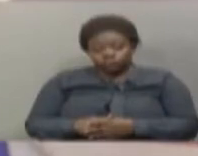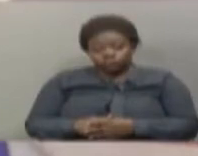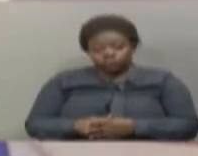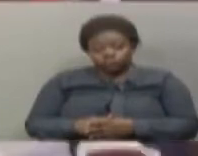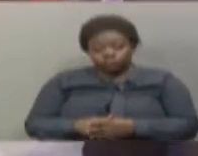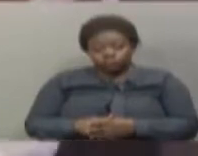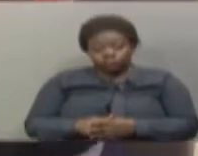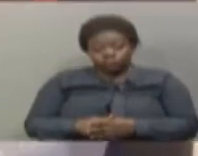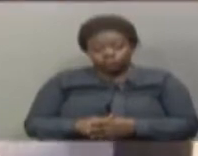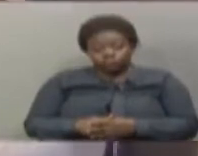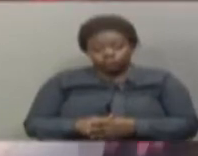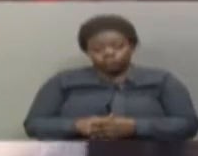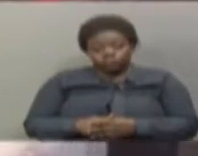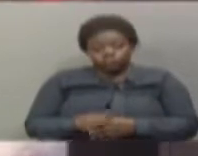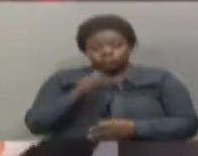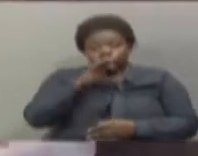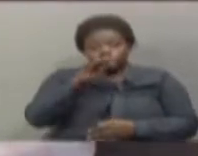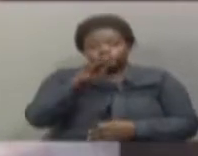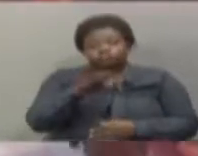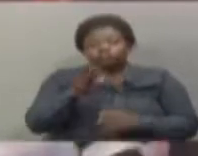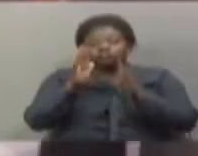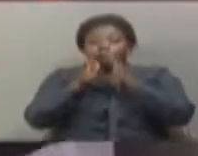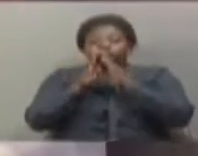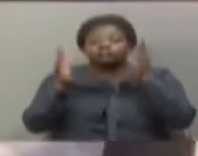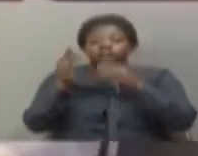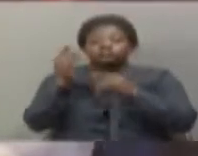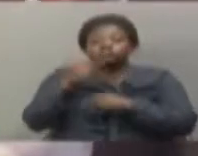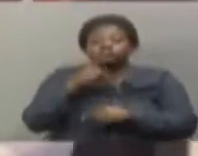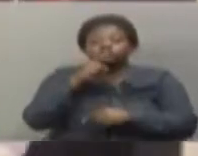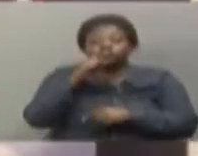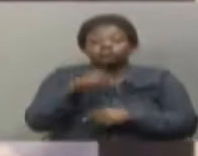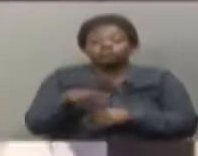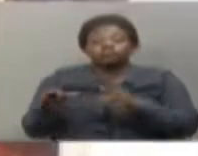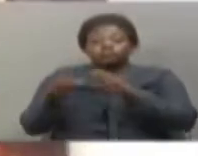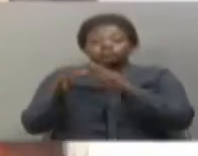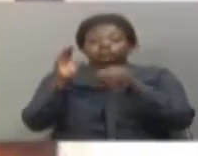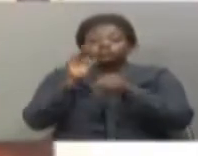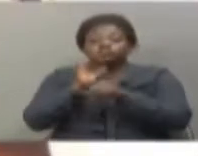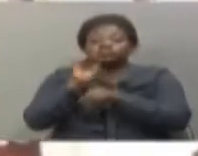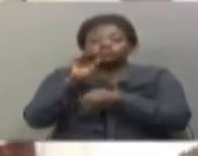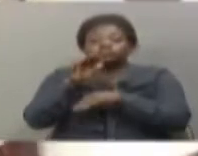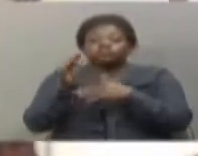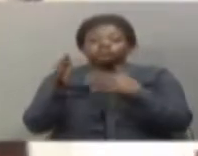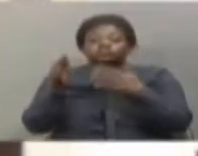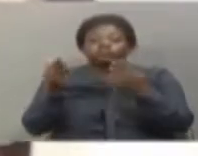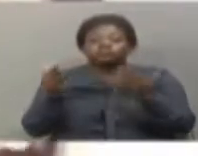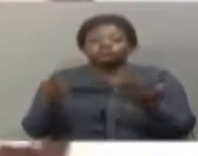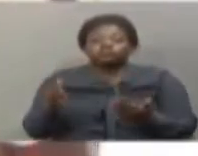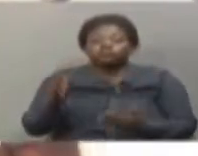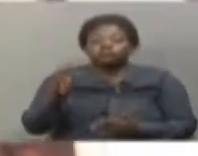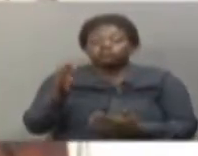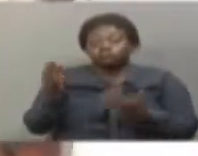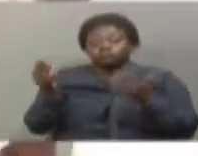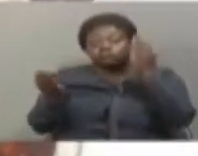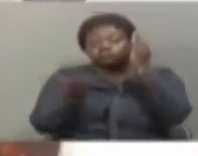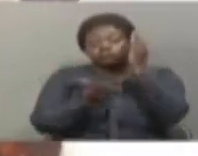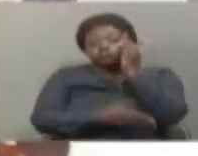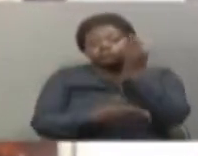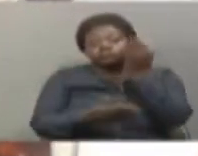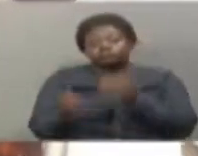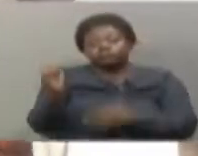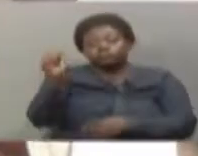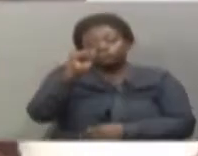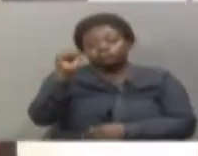naye. Okwogera bino abadde mu kusaba kw'okukuza olunaku lwa Fathers Union ku kanisa ya St Stephen's Empererwe. Samuel